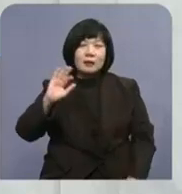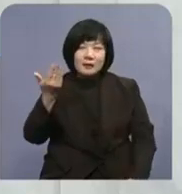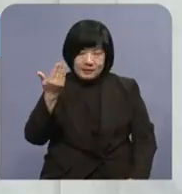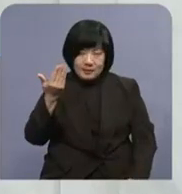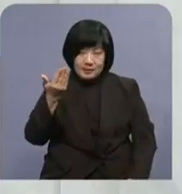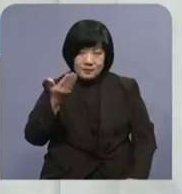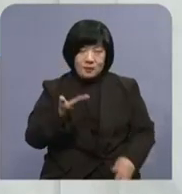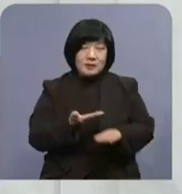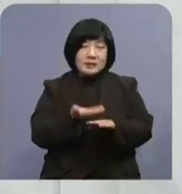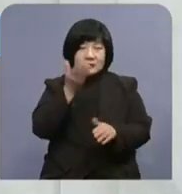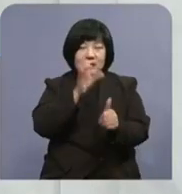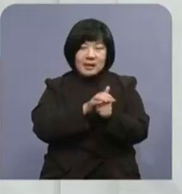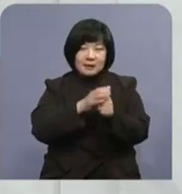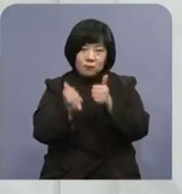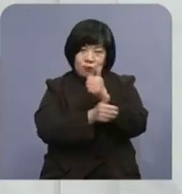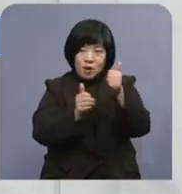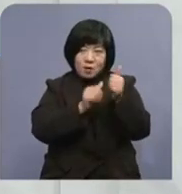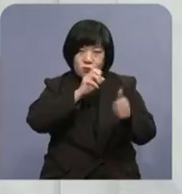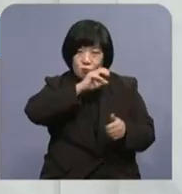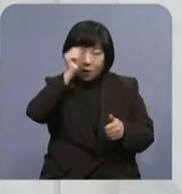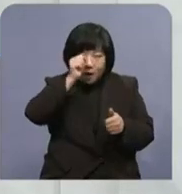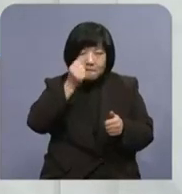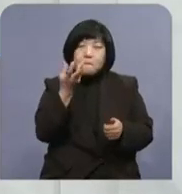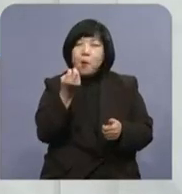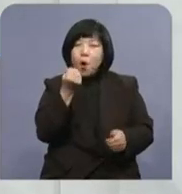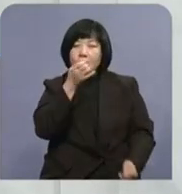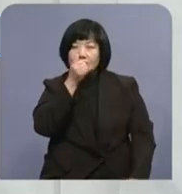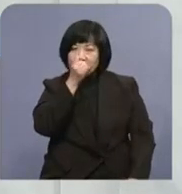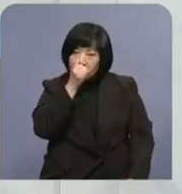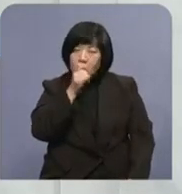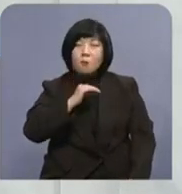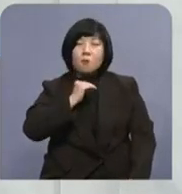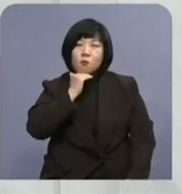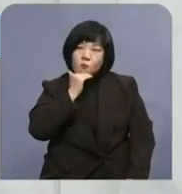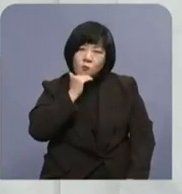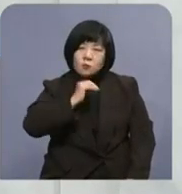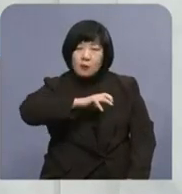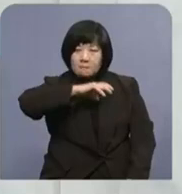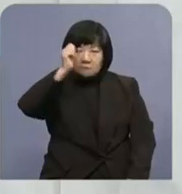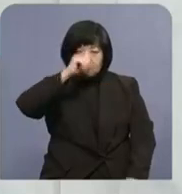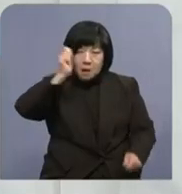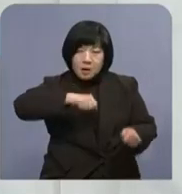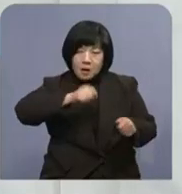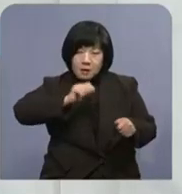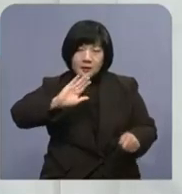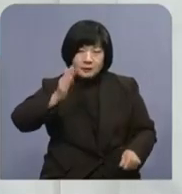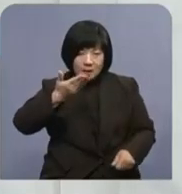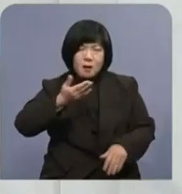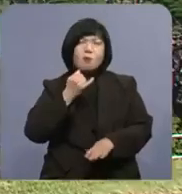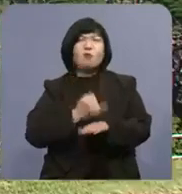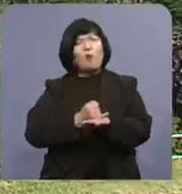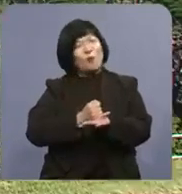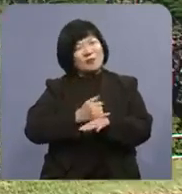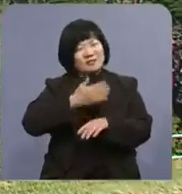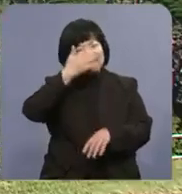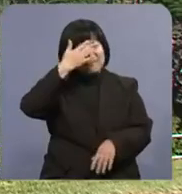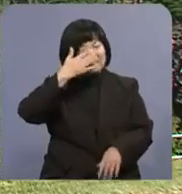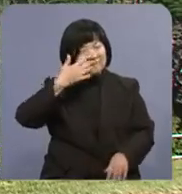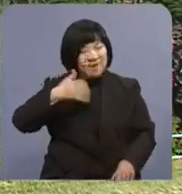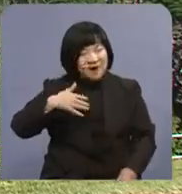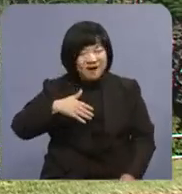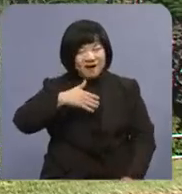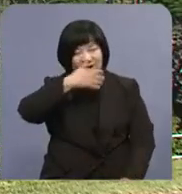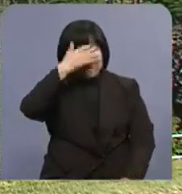성인인을 통과한 법안들이 몇 건 있고요 곧 몇 번의 통과 댓글로 예상됩니다 그럼 꼴찌는 면하겠죠 입법